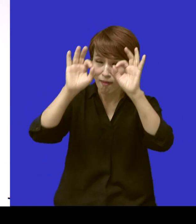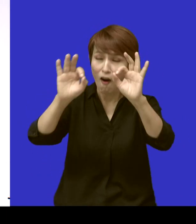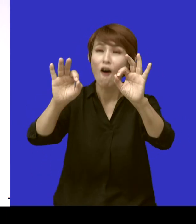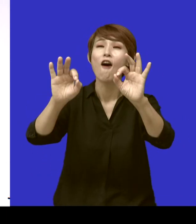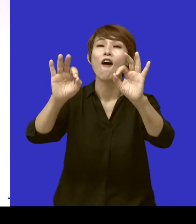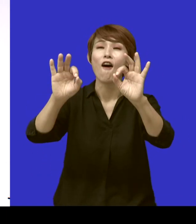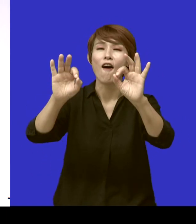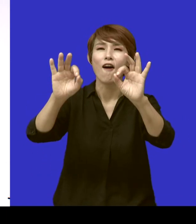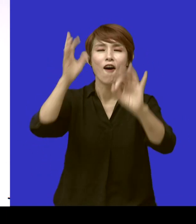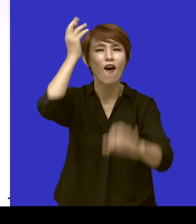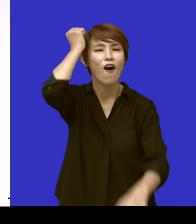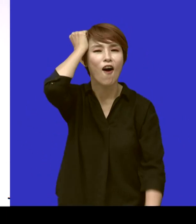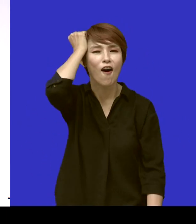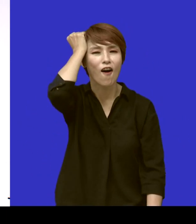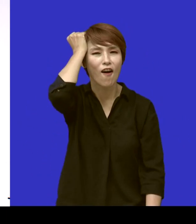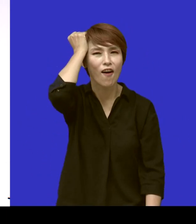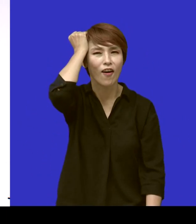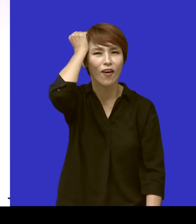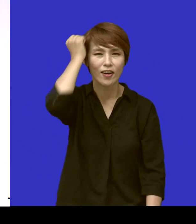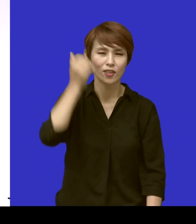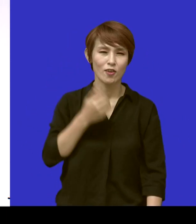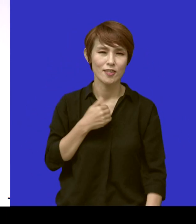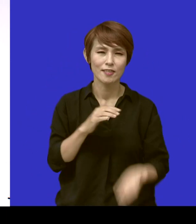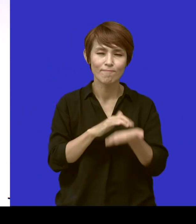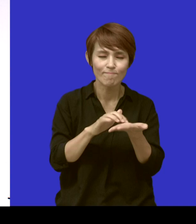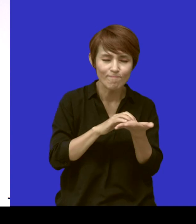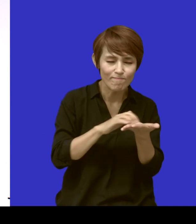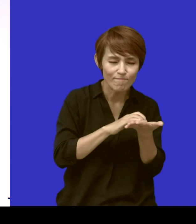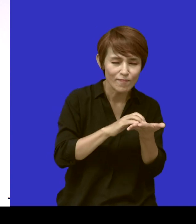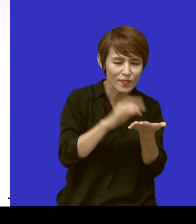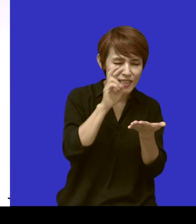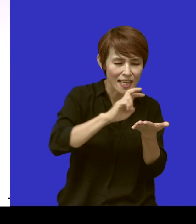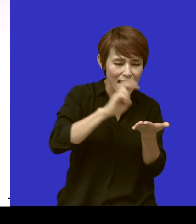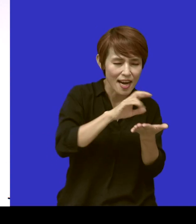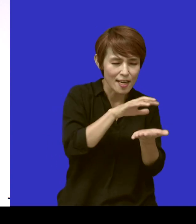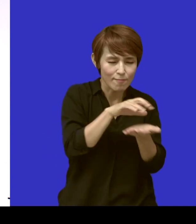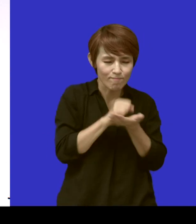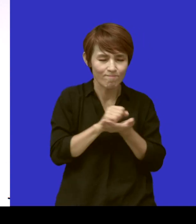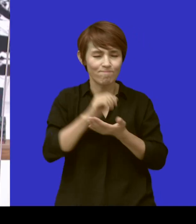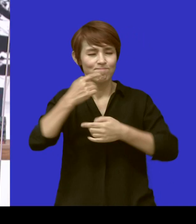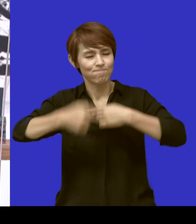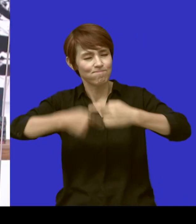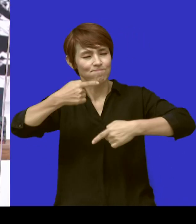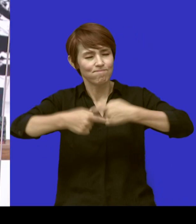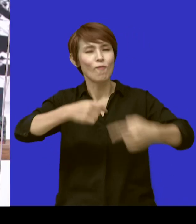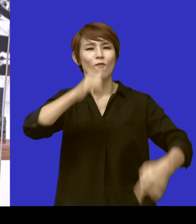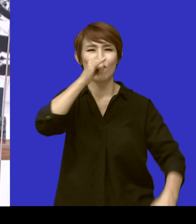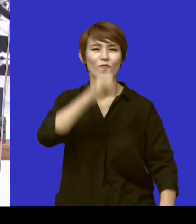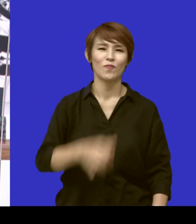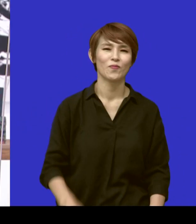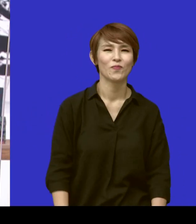있었기 때문에 저도 계속해서 점자로 읽은 그 찬양을 계속 부르고 있어요.